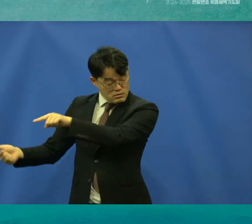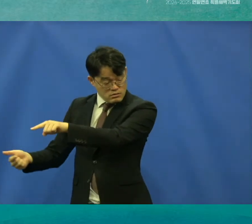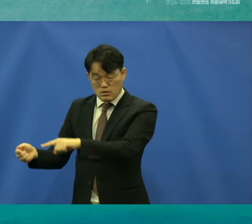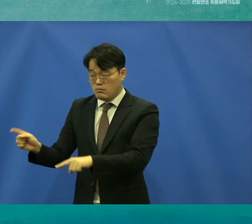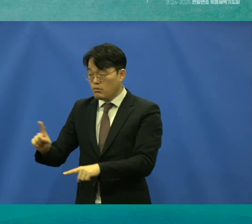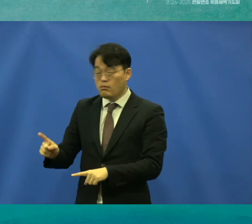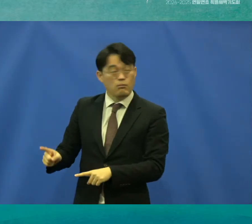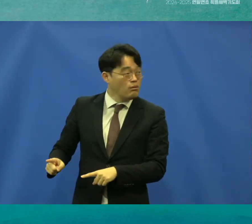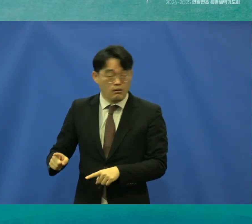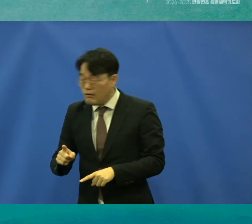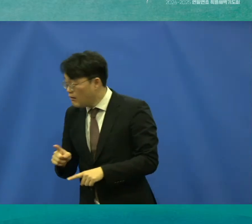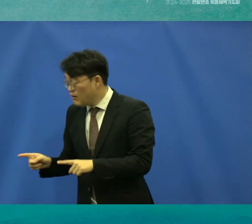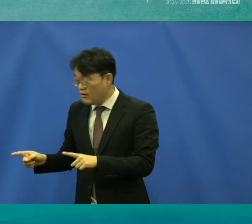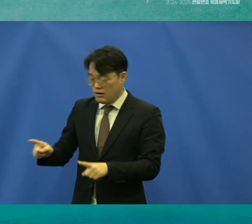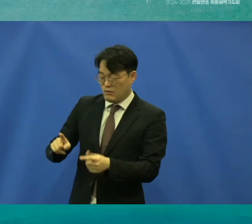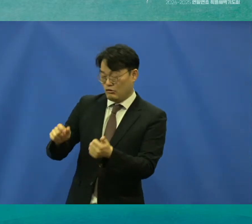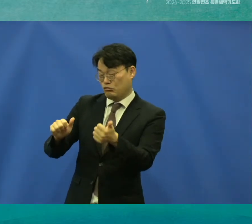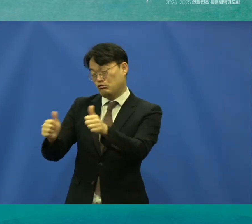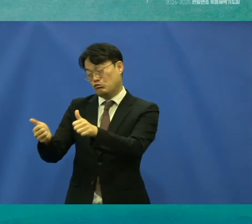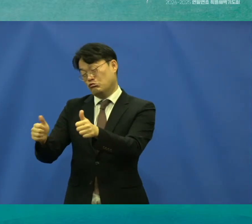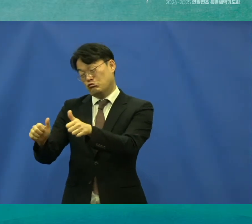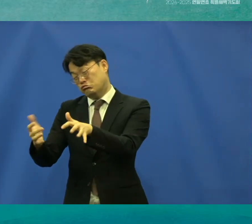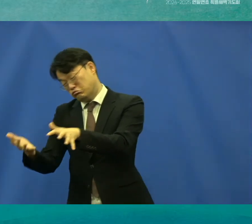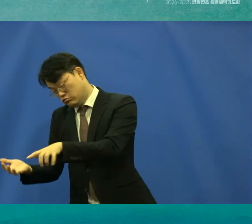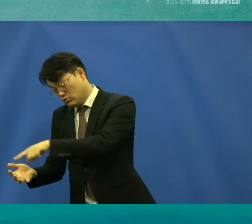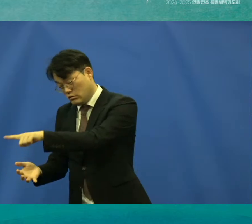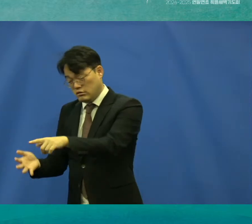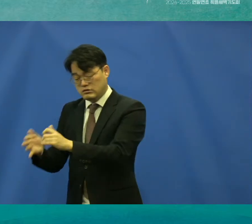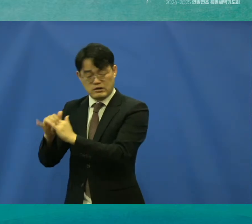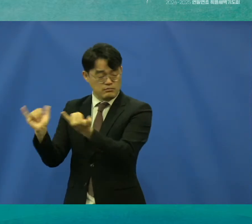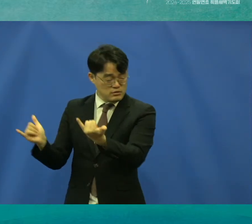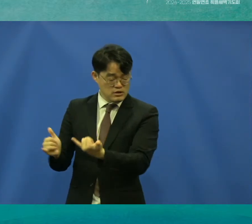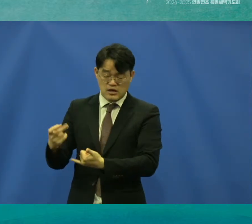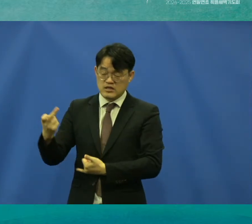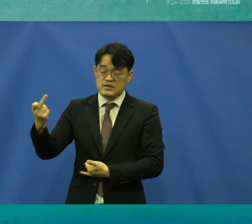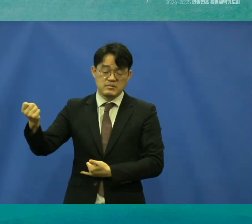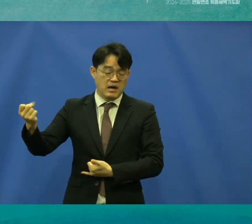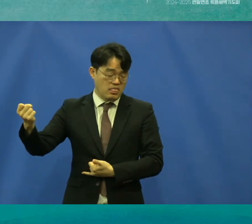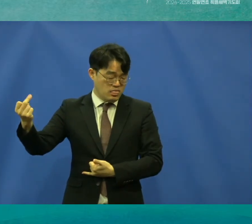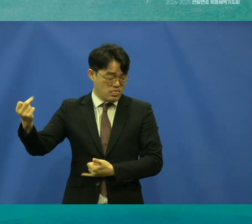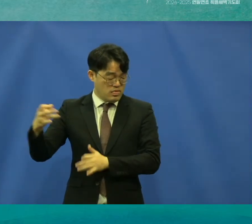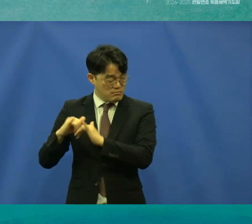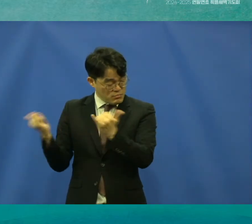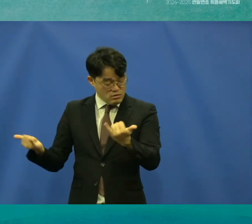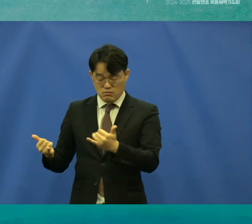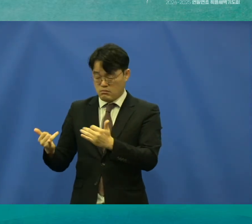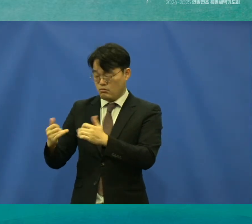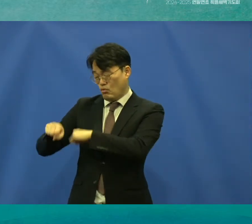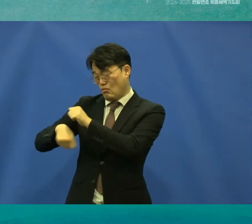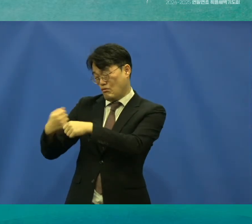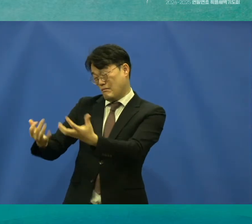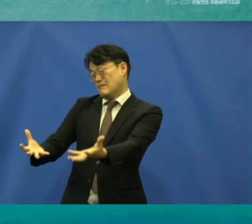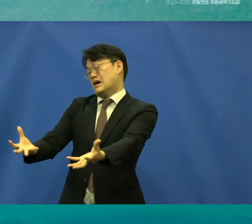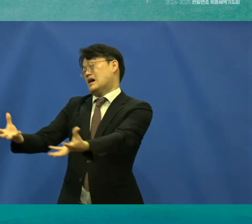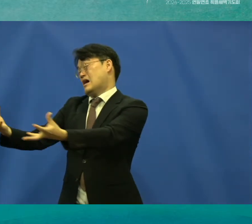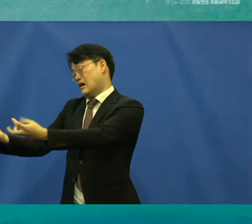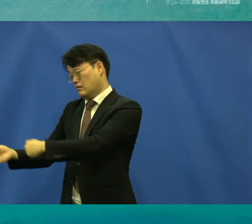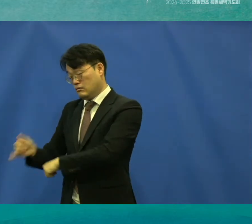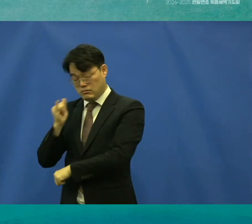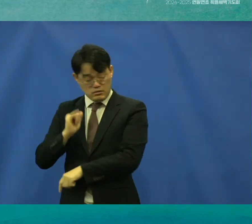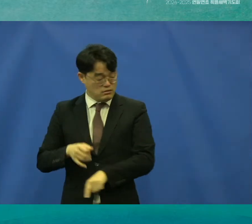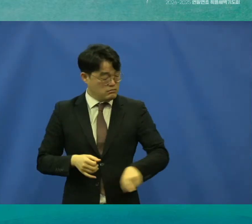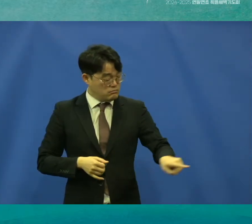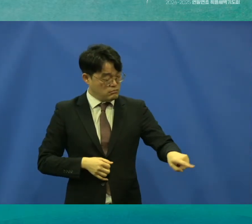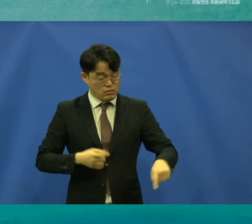좌우를 분별하지 못하는 자가 12만 여명이요 가축도 많이 있나니 내가